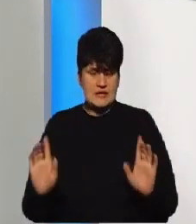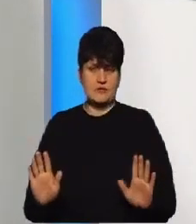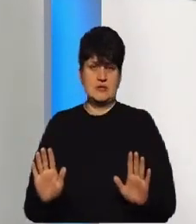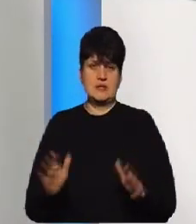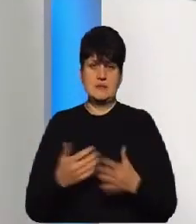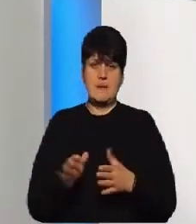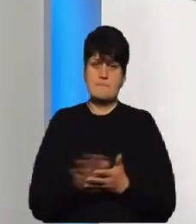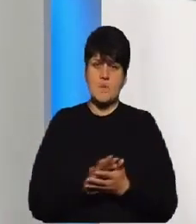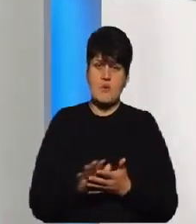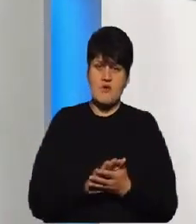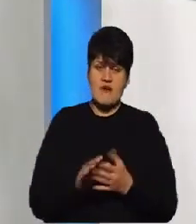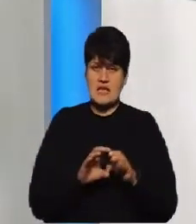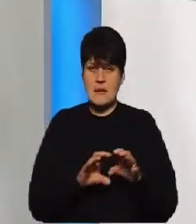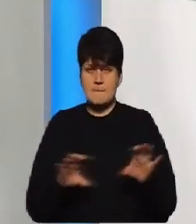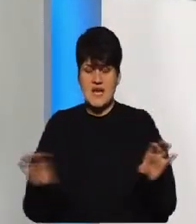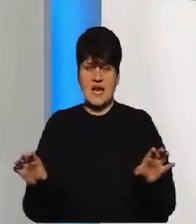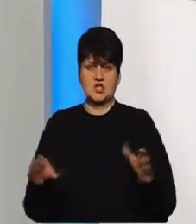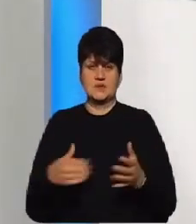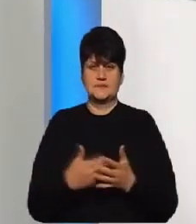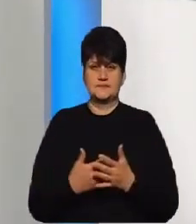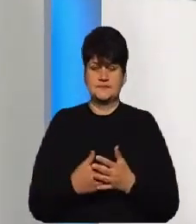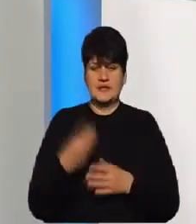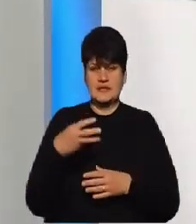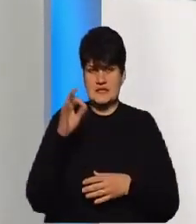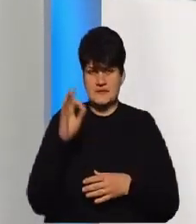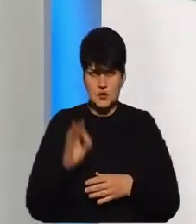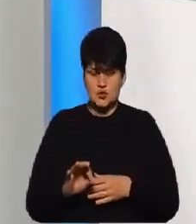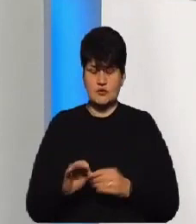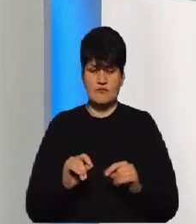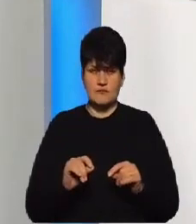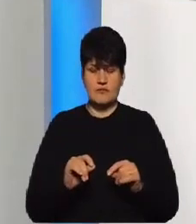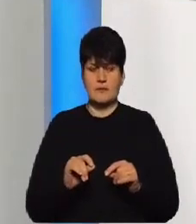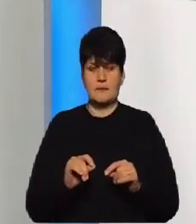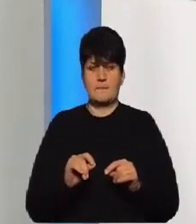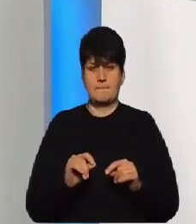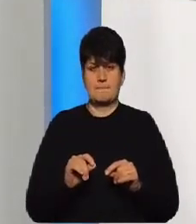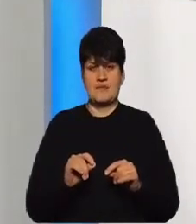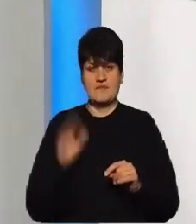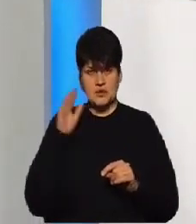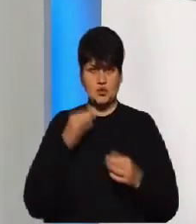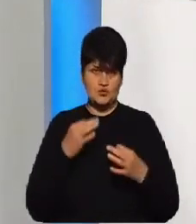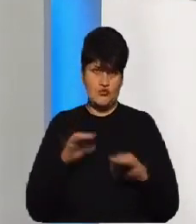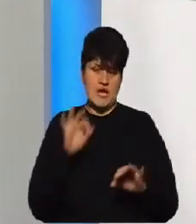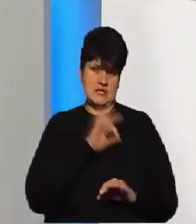промивання мереж. Тобто 30% від піднятої води дозволяється в Україні використовувати.